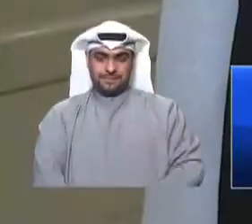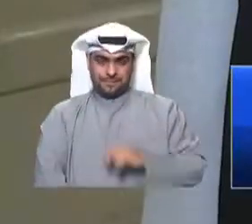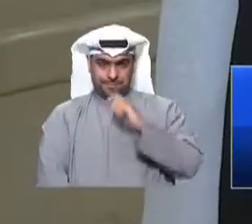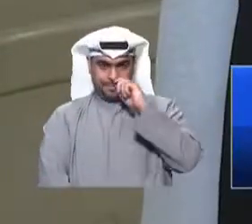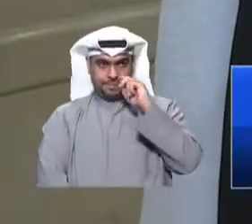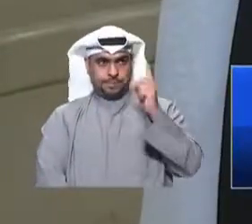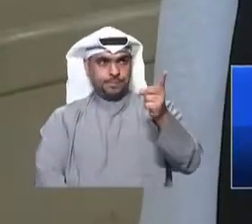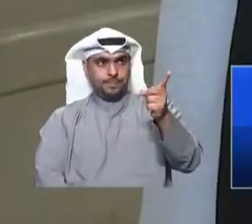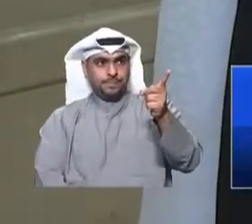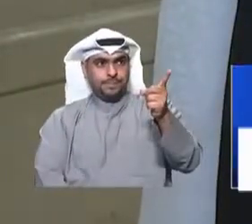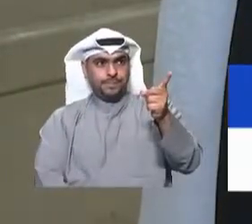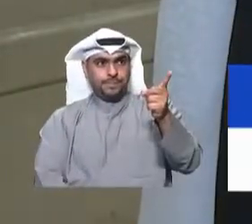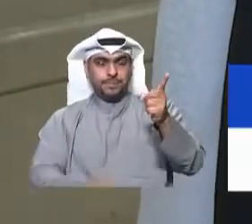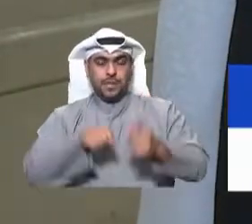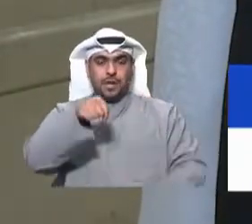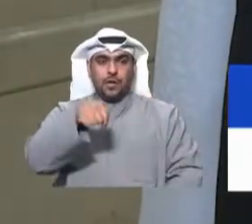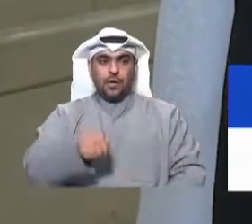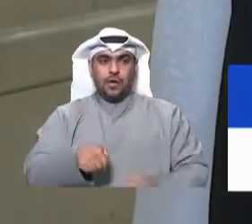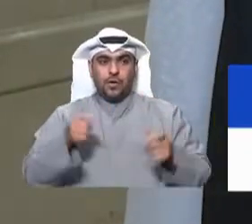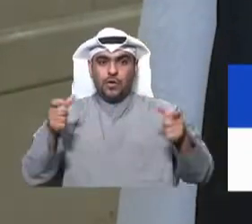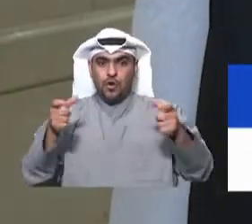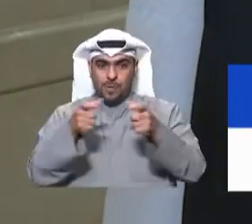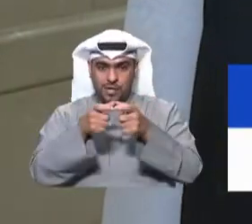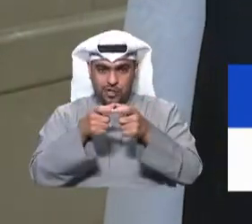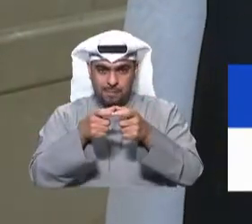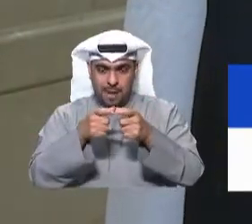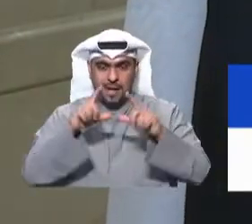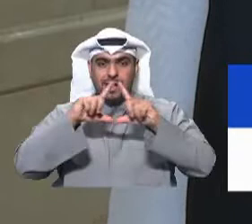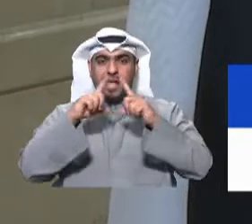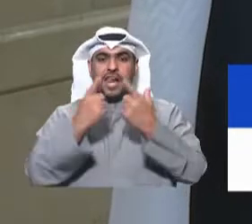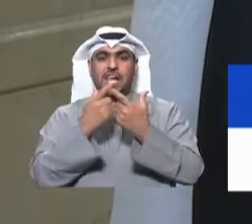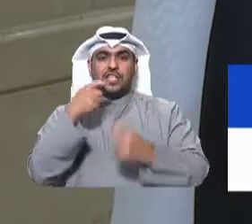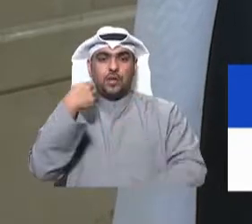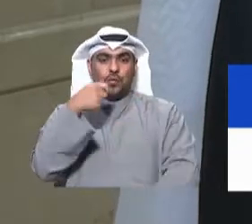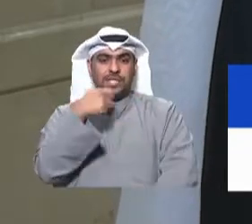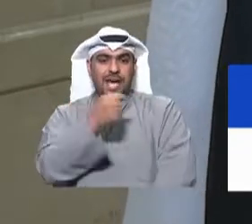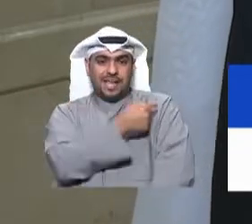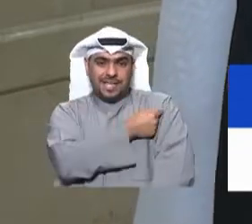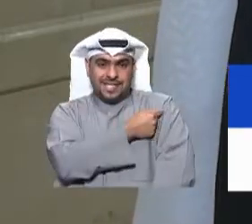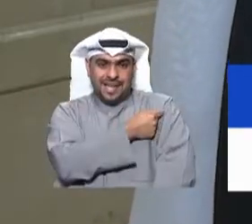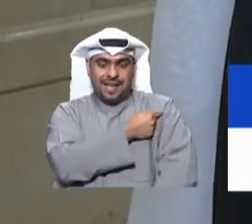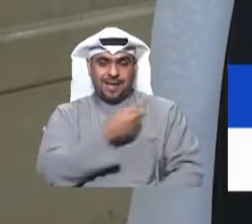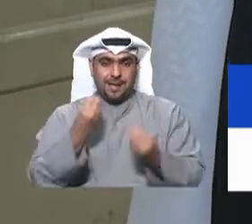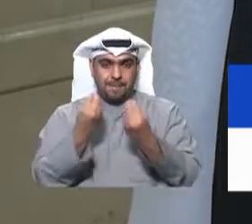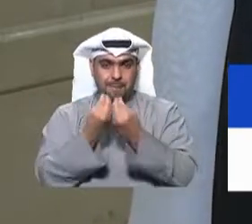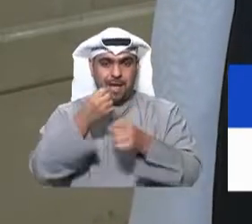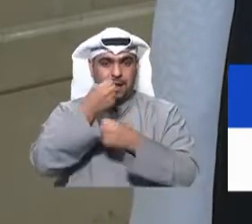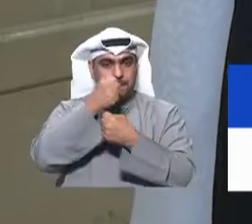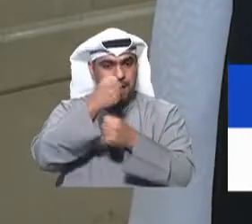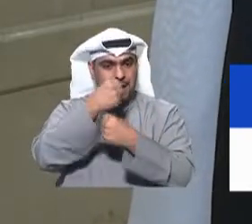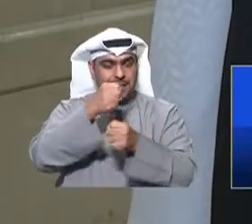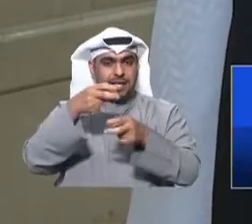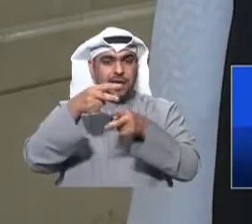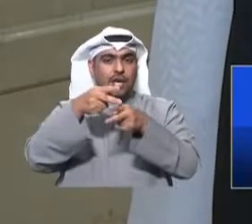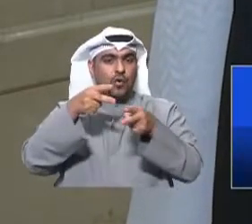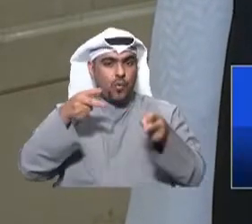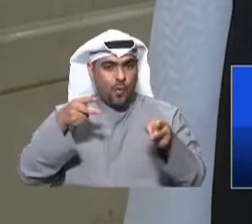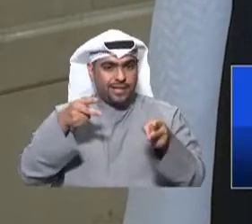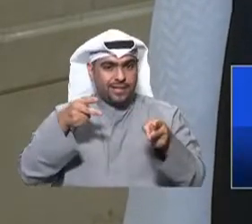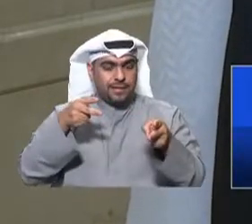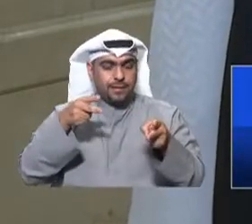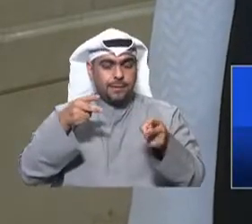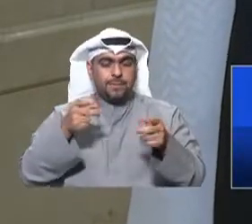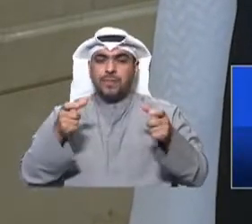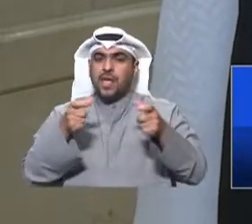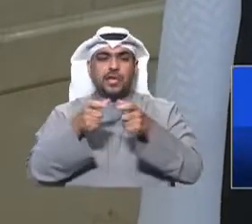الرئيسية لمتابعة تطبيق الاشتراطات الصحية، وكان هدفنا متابعة الأوضاع الصحية الحالية في